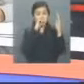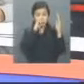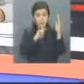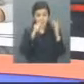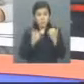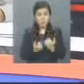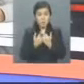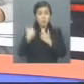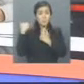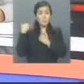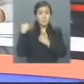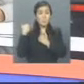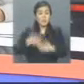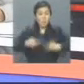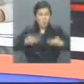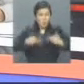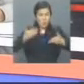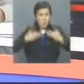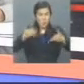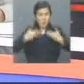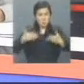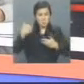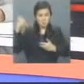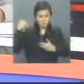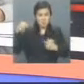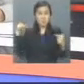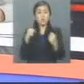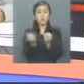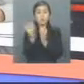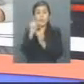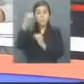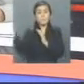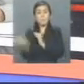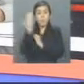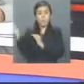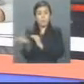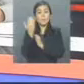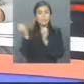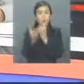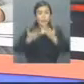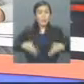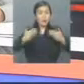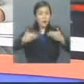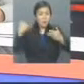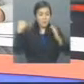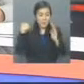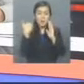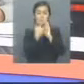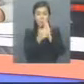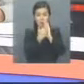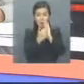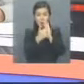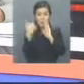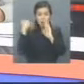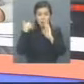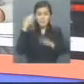อากาศที่ร้อนอบอ้าวนั้นเป็นผลมาจากพายุฤดูร้อนนะคะโดยเฉพาะอย่างยิ่งในภาคตะวันออกเฉียงเหนือที่บางพื้นที่ร้อนละ